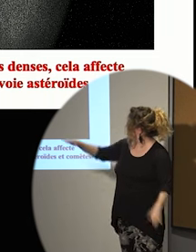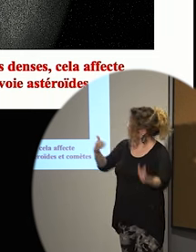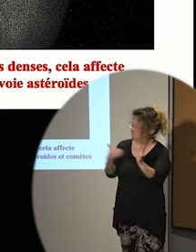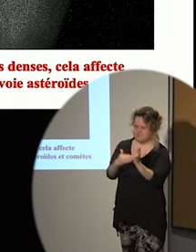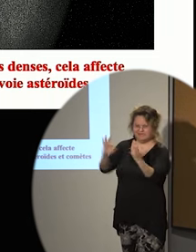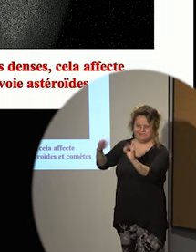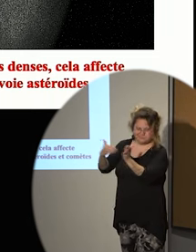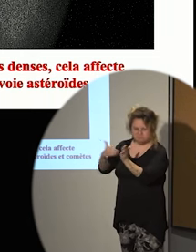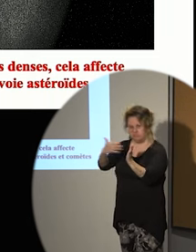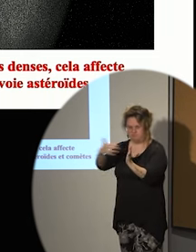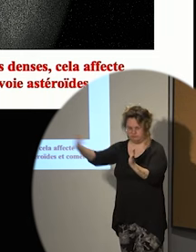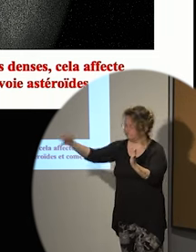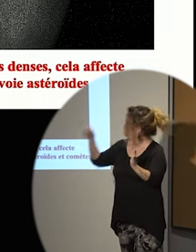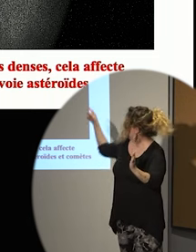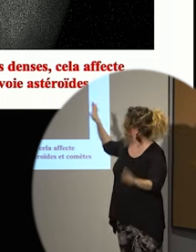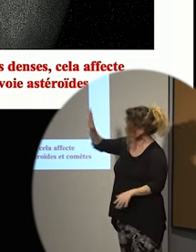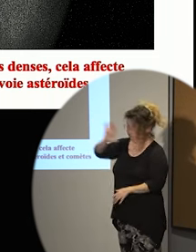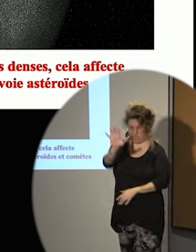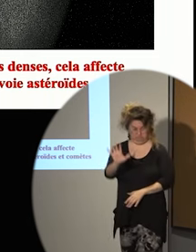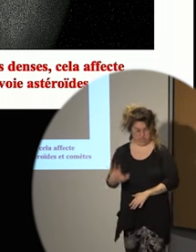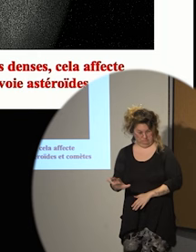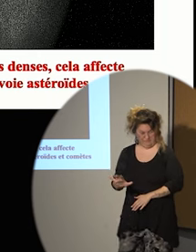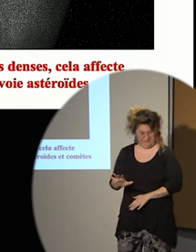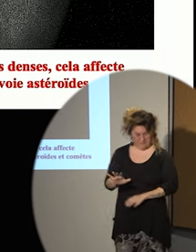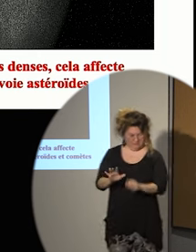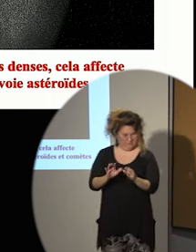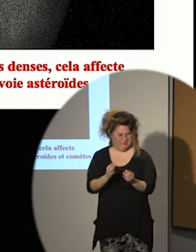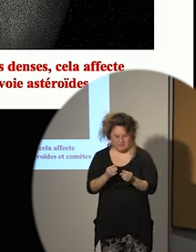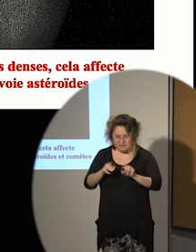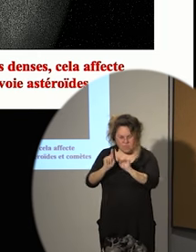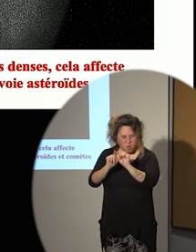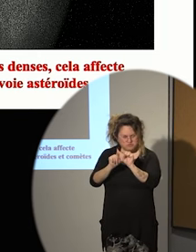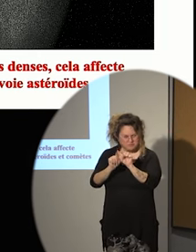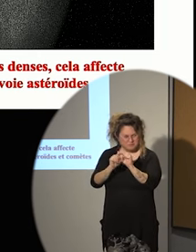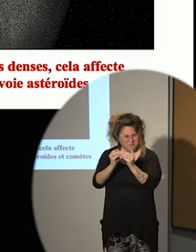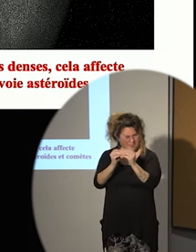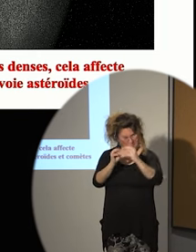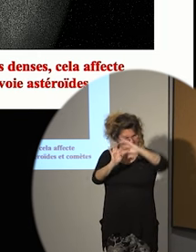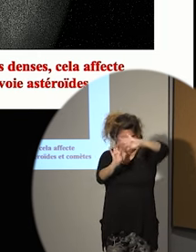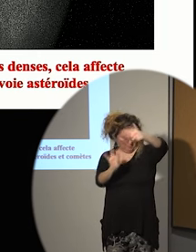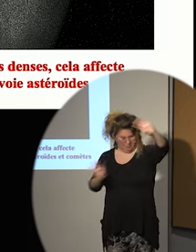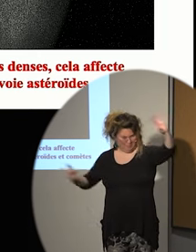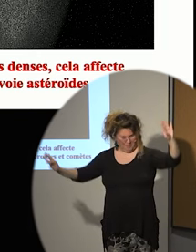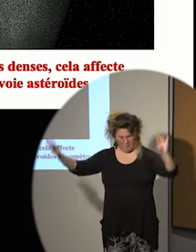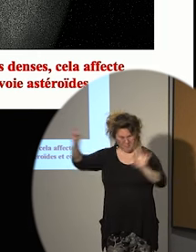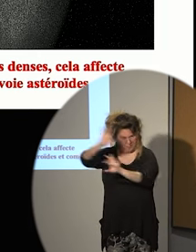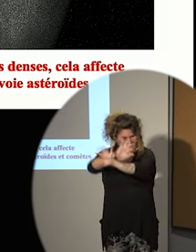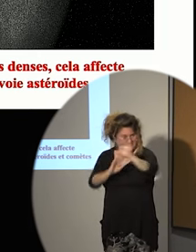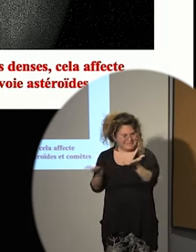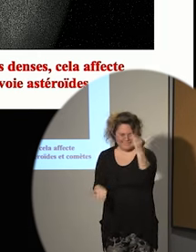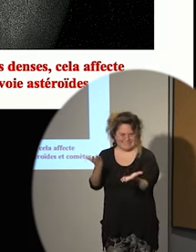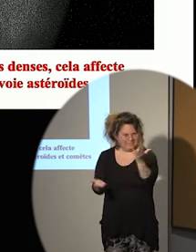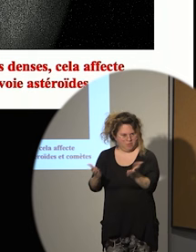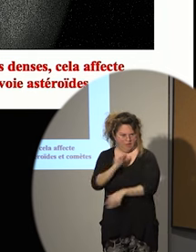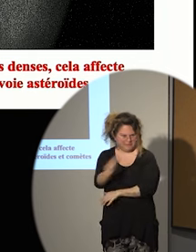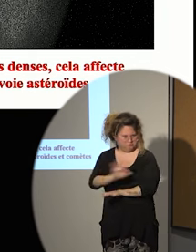très grand nombre de petits objets qui se baladent mais qui ne sont pas complètement à l'équilibre. Disons, je ne sais pas si vous avez déjà entendu